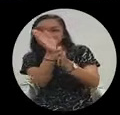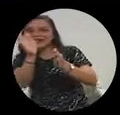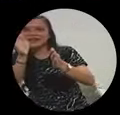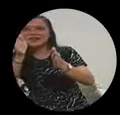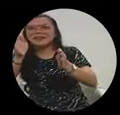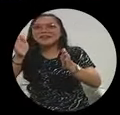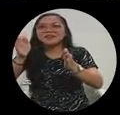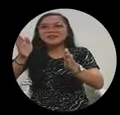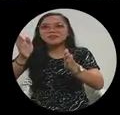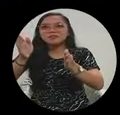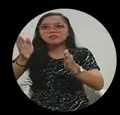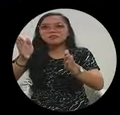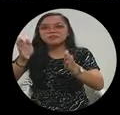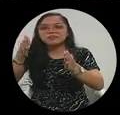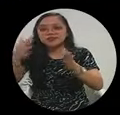kinabuhi.